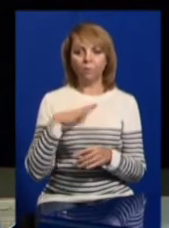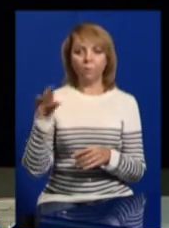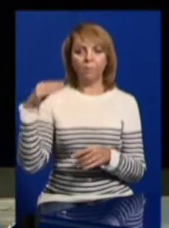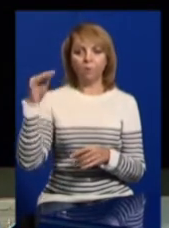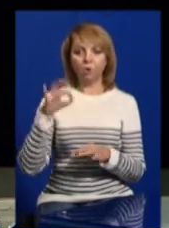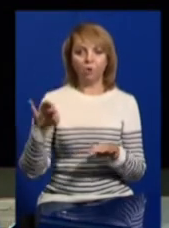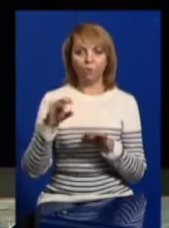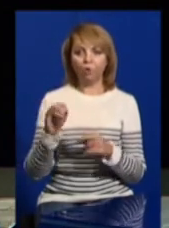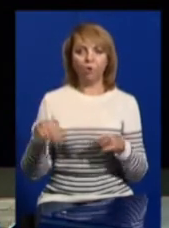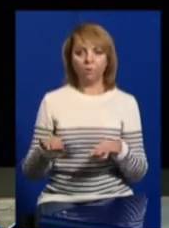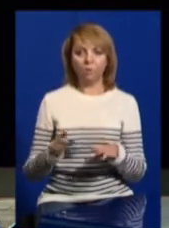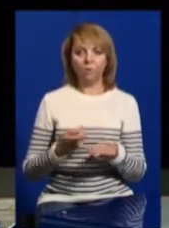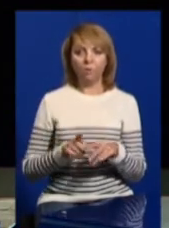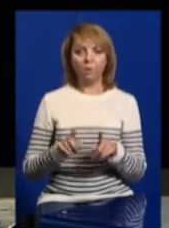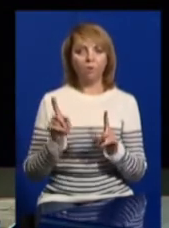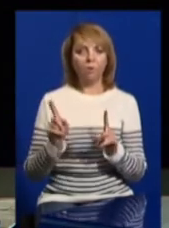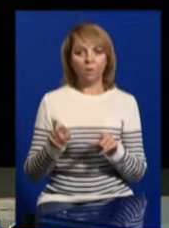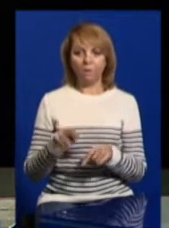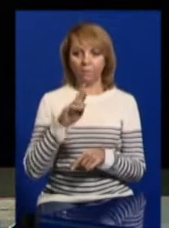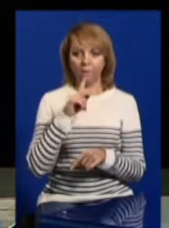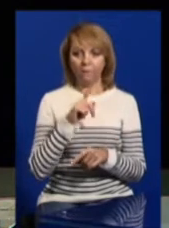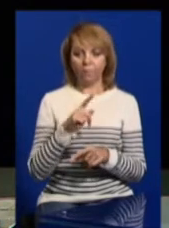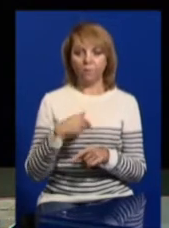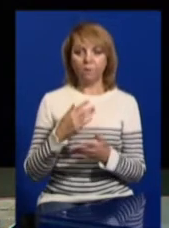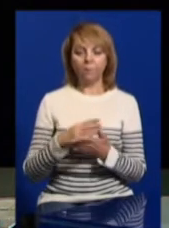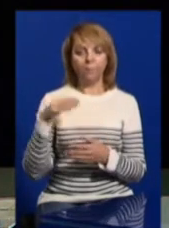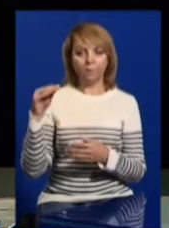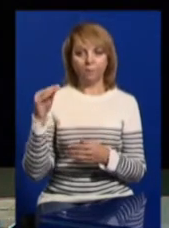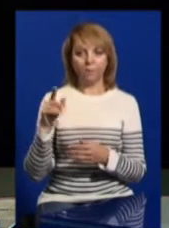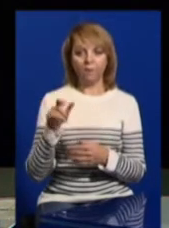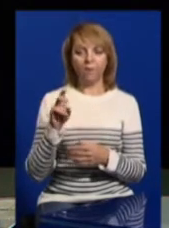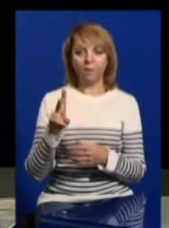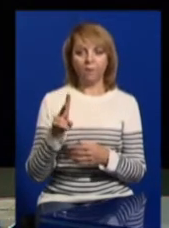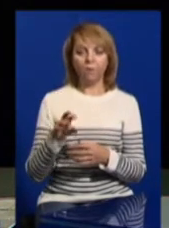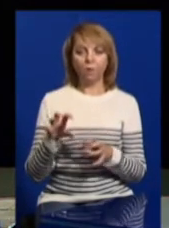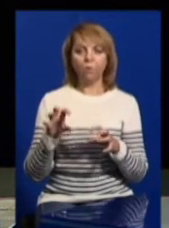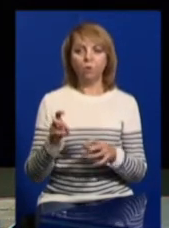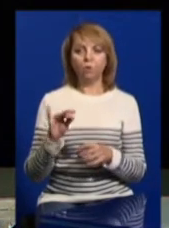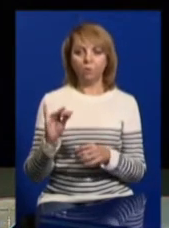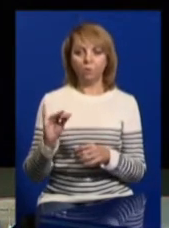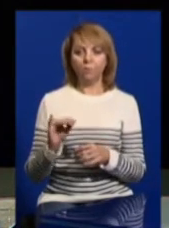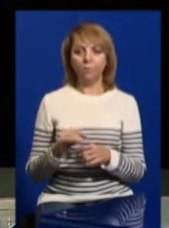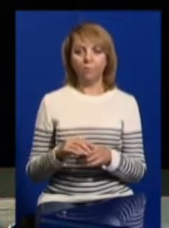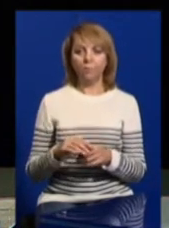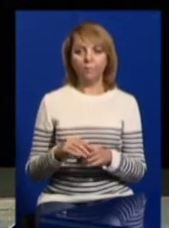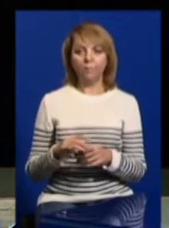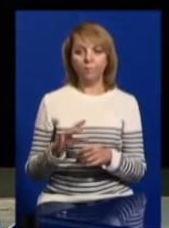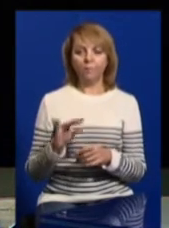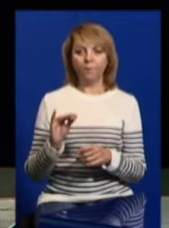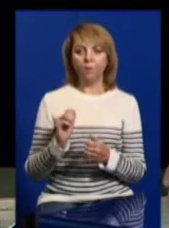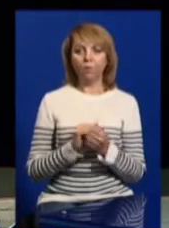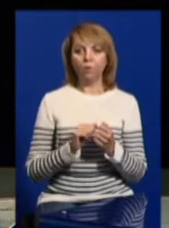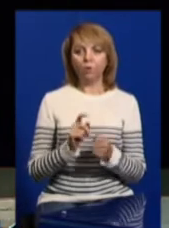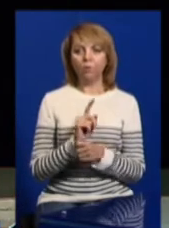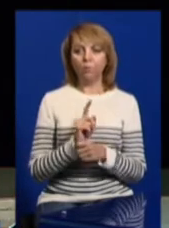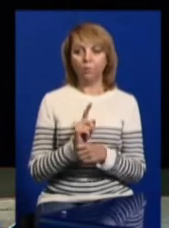взагалі нічого не вирішує, це також неправда. Бо у нас є президент насправді гарантом Конституції, за Конституцією. І кожна